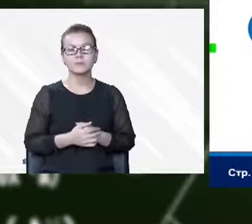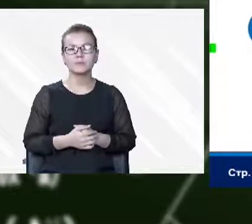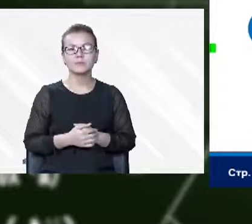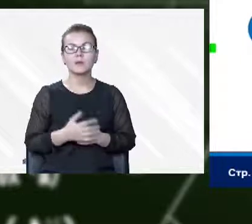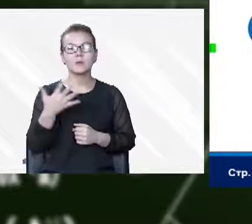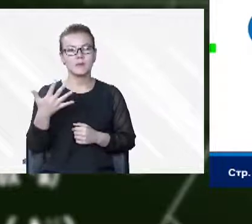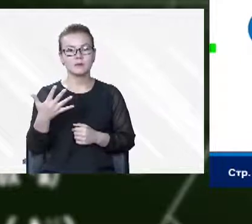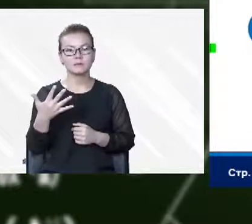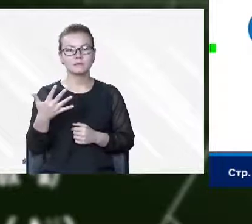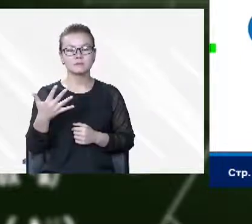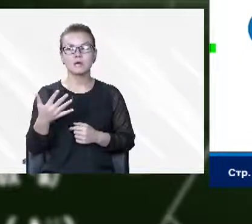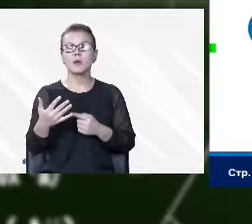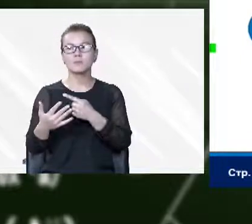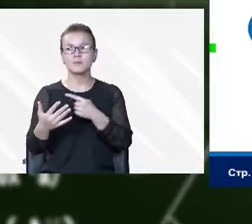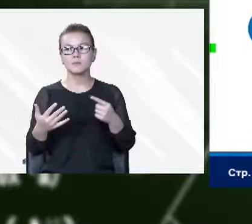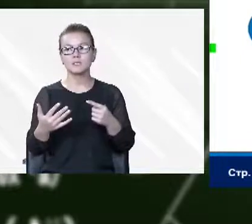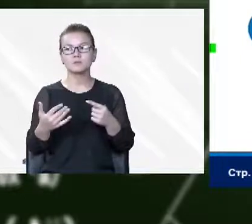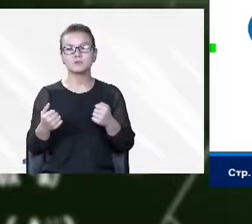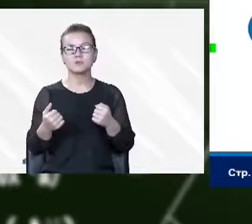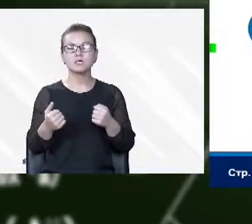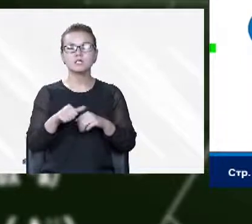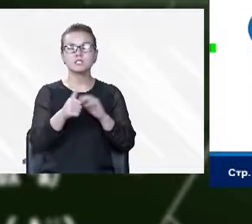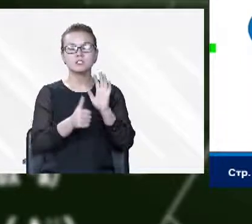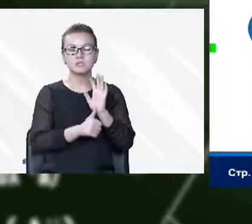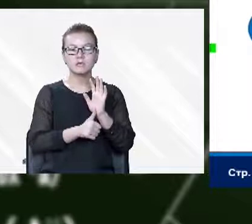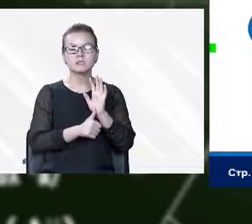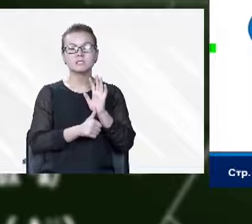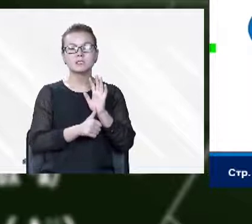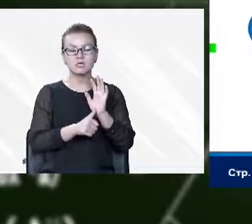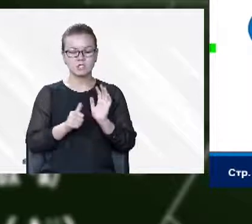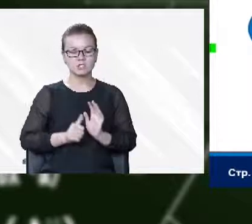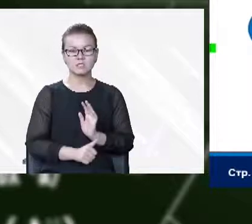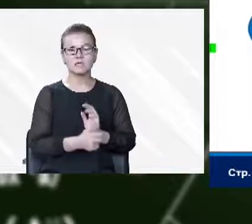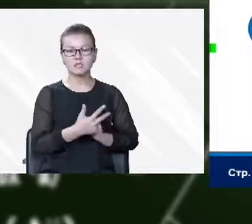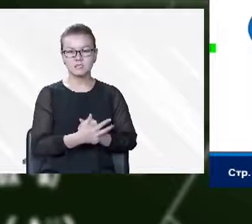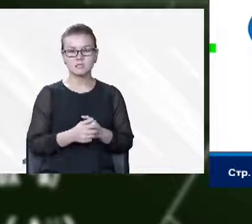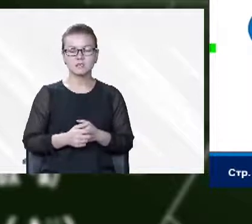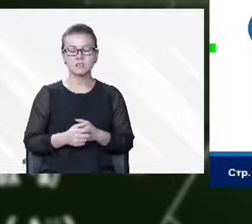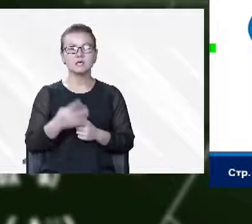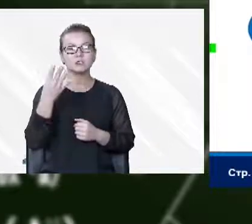5 минус 16 63.